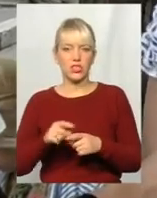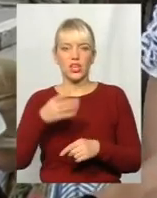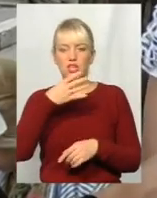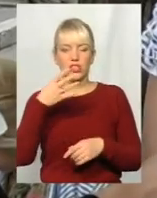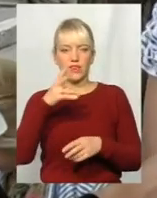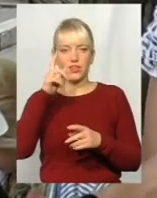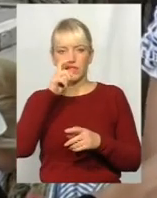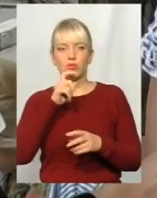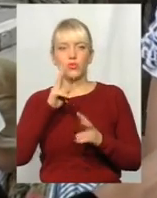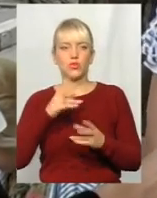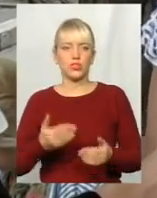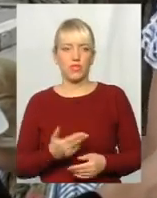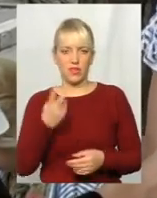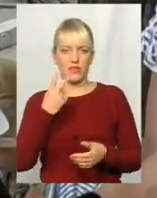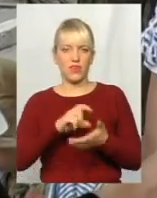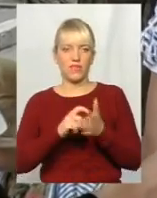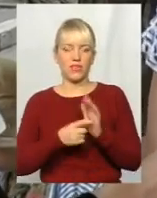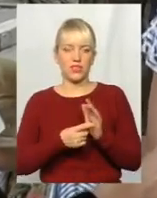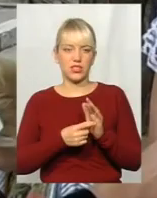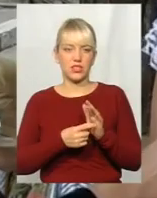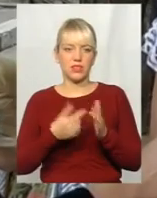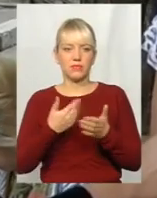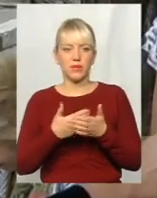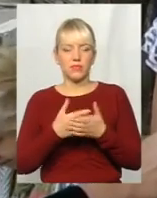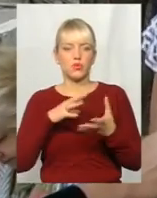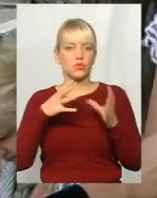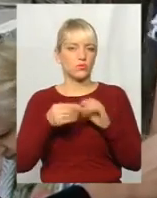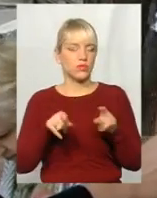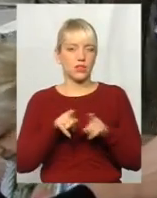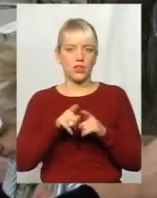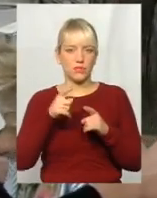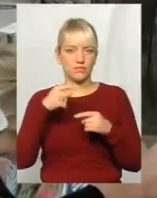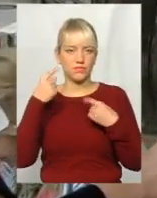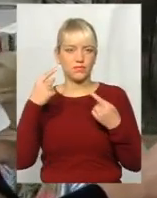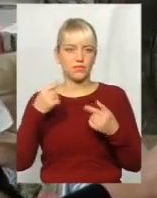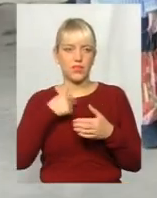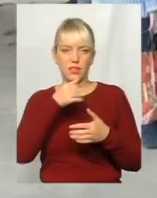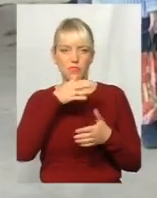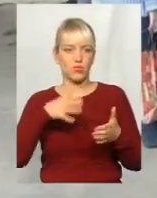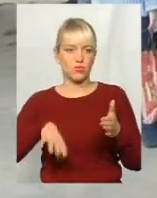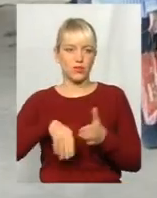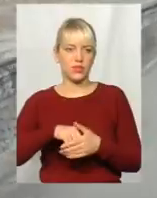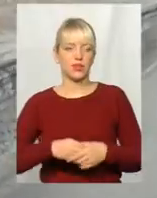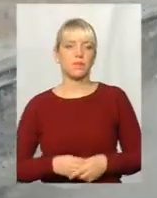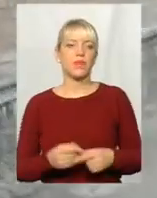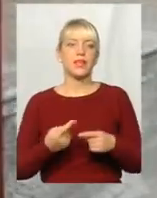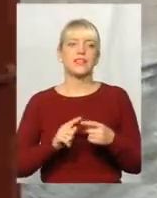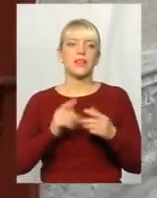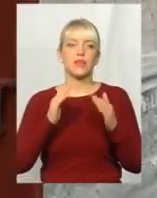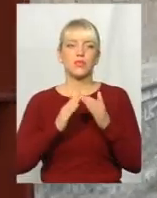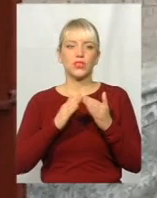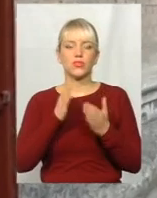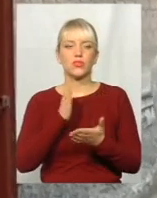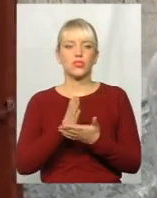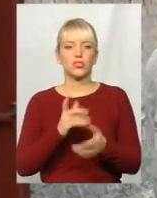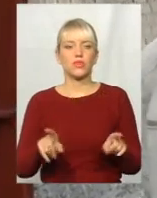значить, виходить, ми дві квартири. Знала, приблизно сума така, що це платити я його не буду. Цей будинок розташований